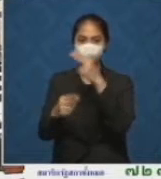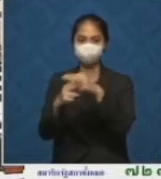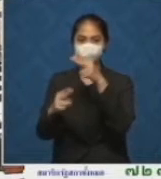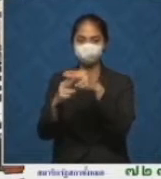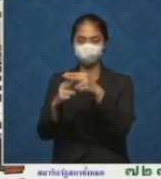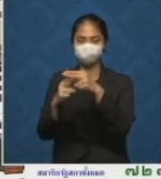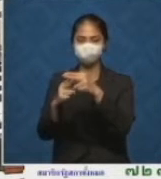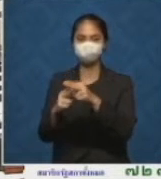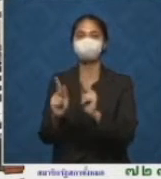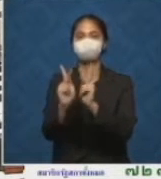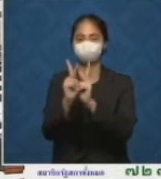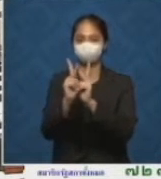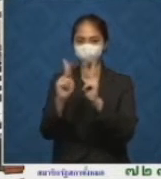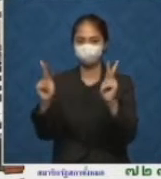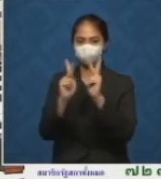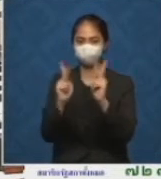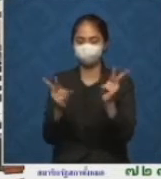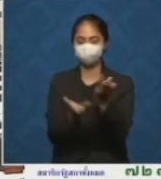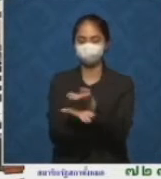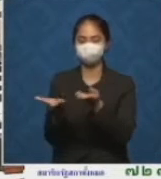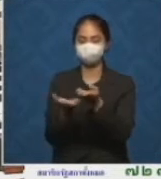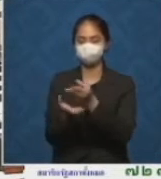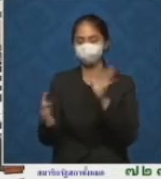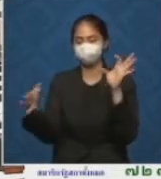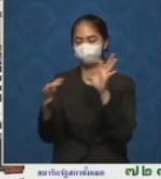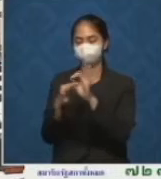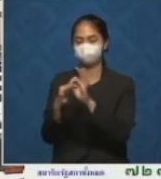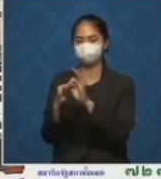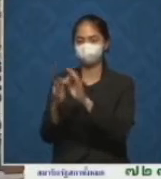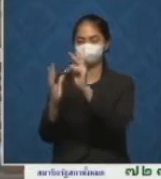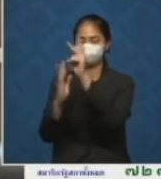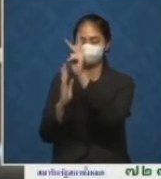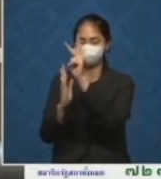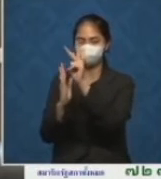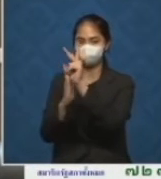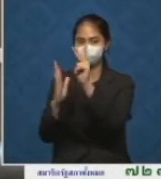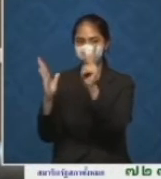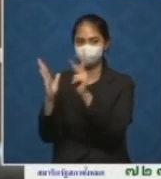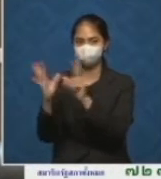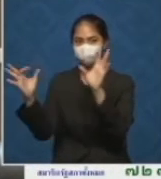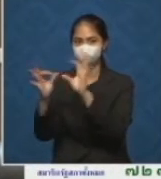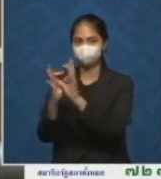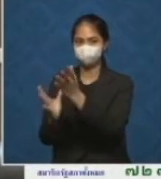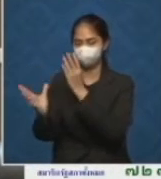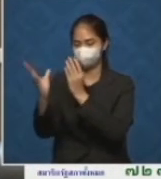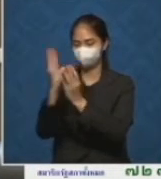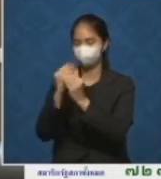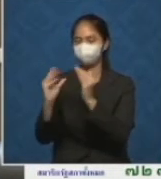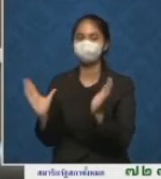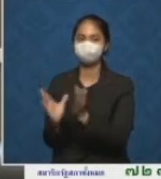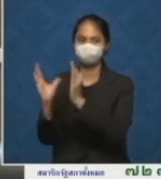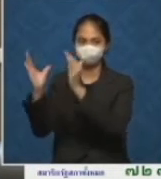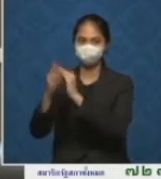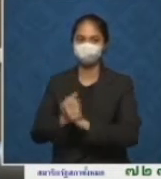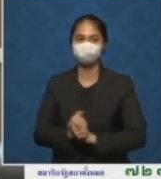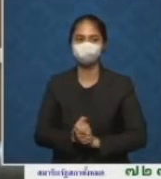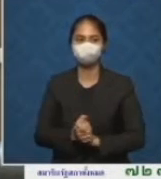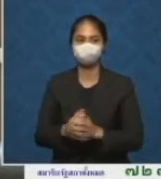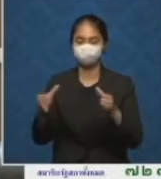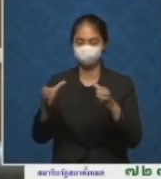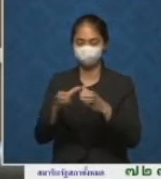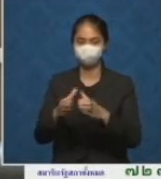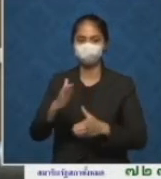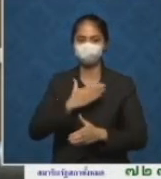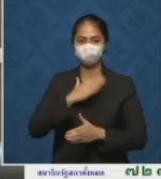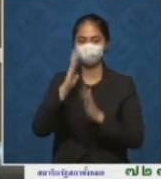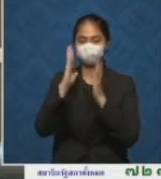คณะกรรมาธิการวิสามัญเพื่อพิจารณาร่างพระราชบัญญัติส่งเสริมการเรียนรู้พ.ศ.สัดส่วนพรรคพลังประชารั